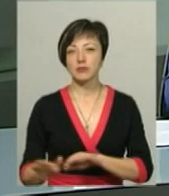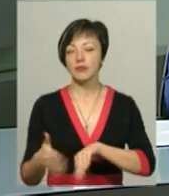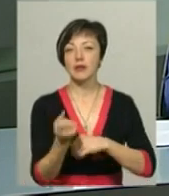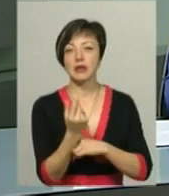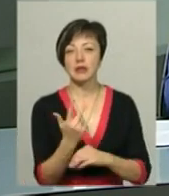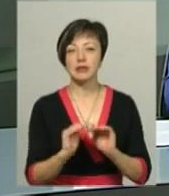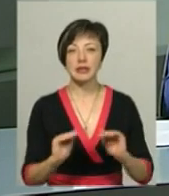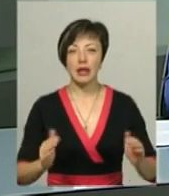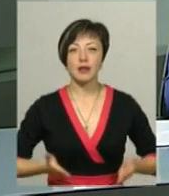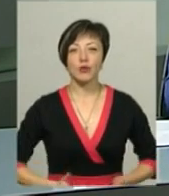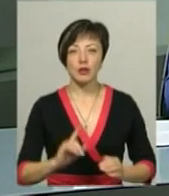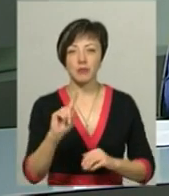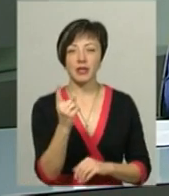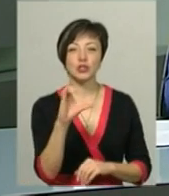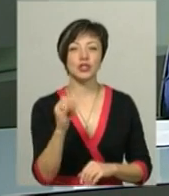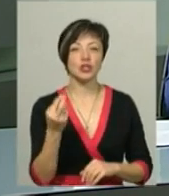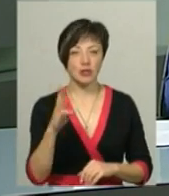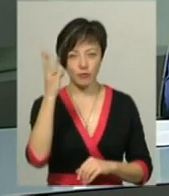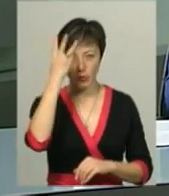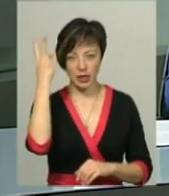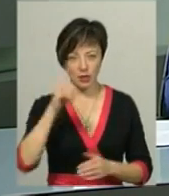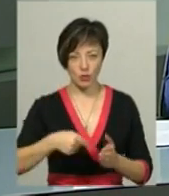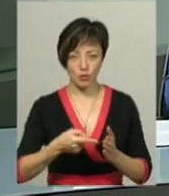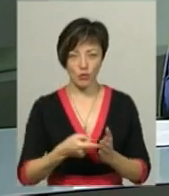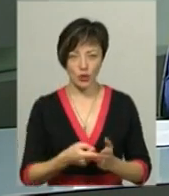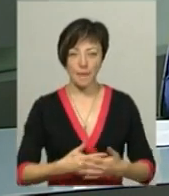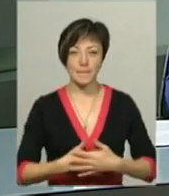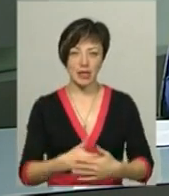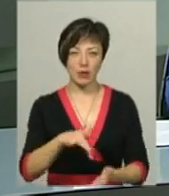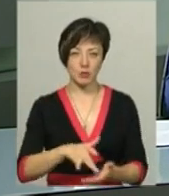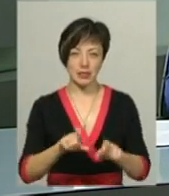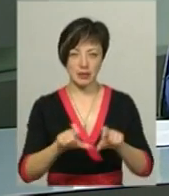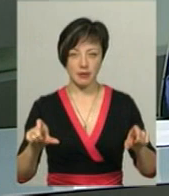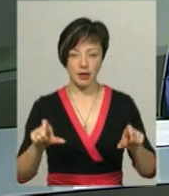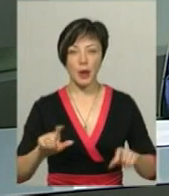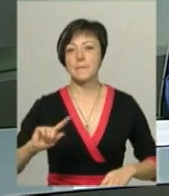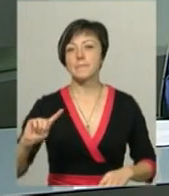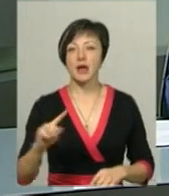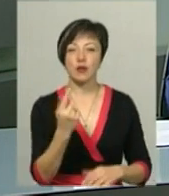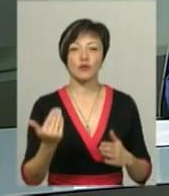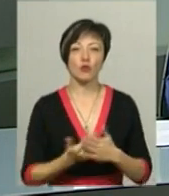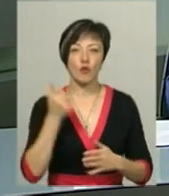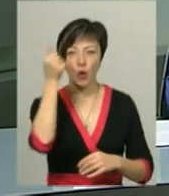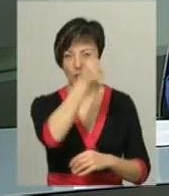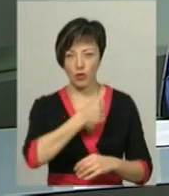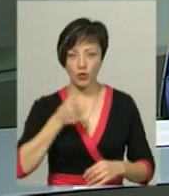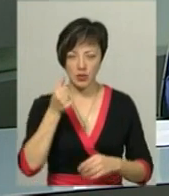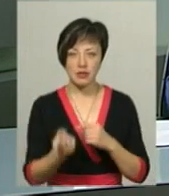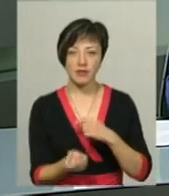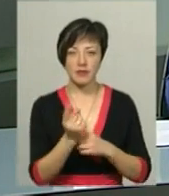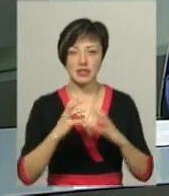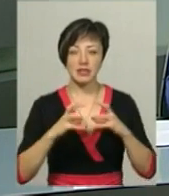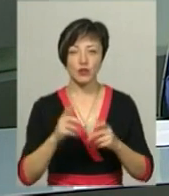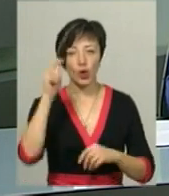13 дітей народилось 1 січня у Хмельницькому міському перинатальному центрі. Першим у новому році на світ з'явився